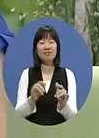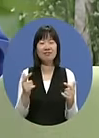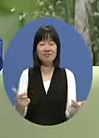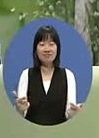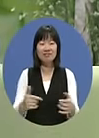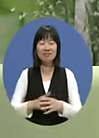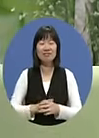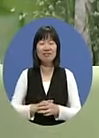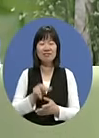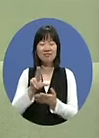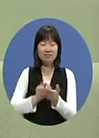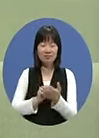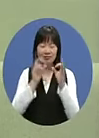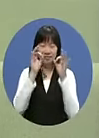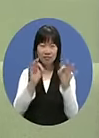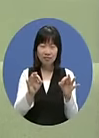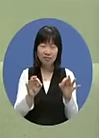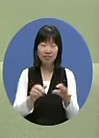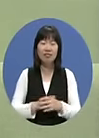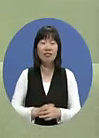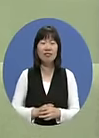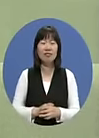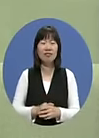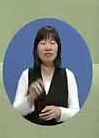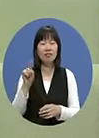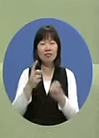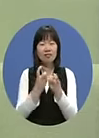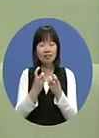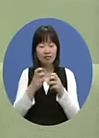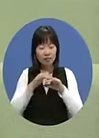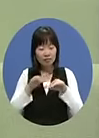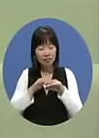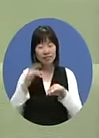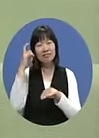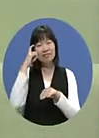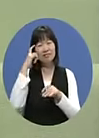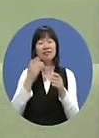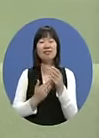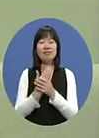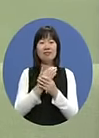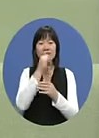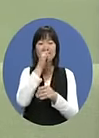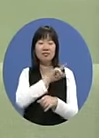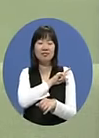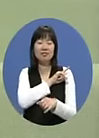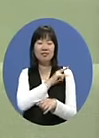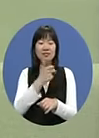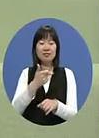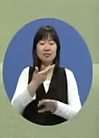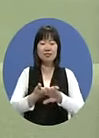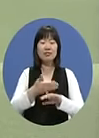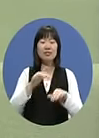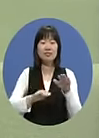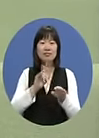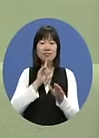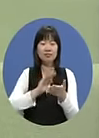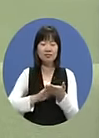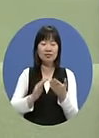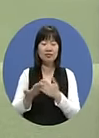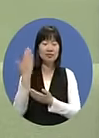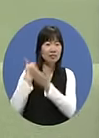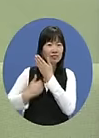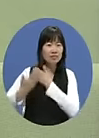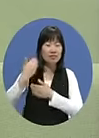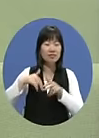아니고요. 이제 문제를 딱 보면 아, 어떻게 풀어야 되겠다는 생각이 들어요. 그게 가장 큰 차이점이에요.